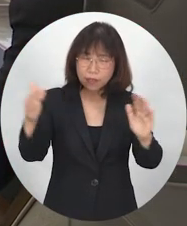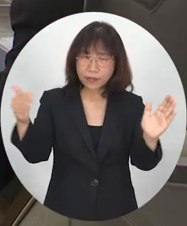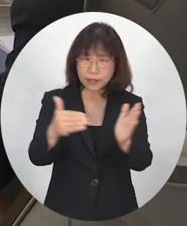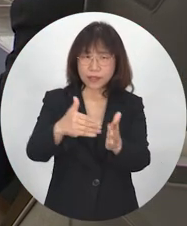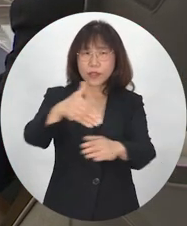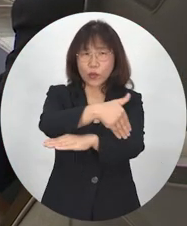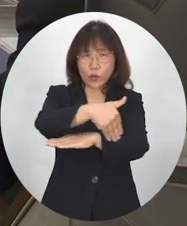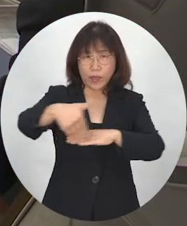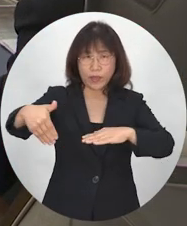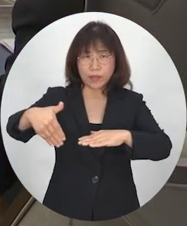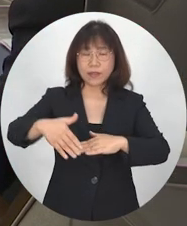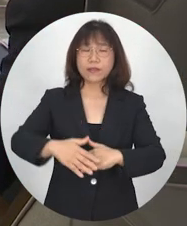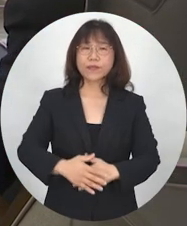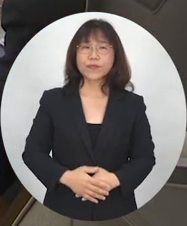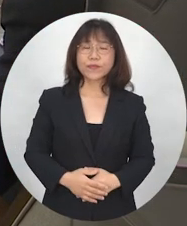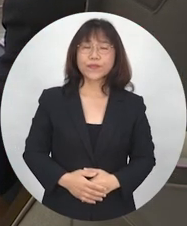마무리될 예정입니다